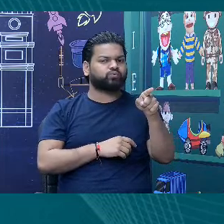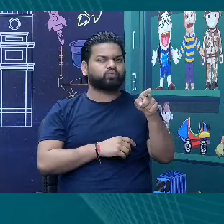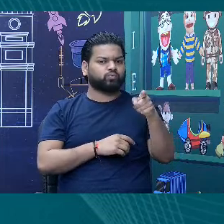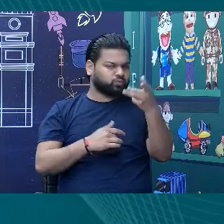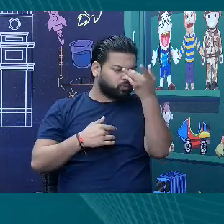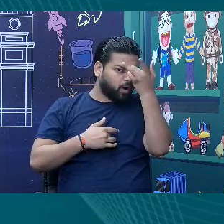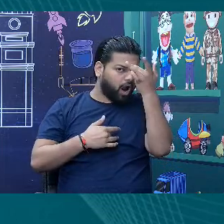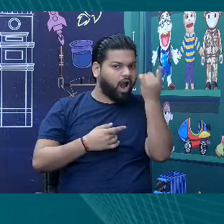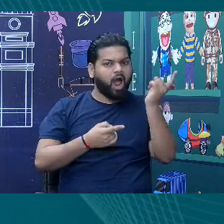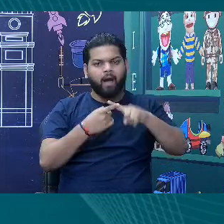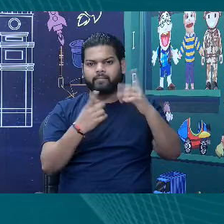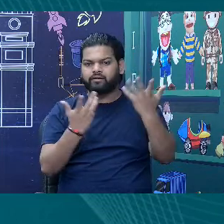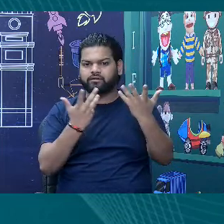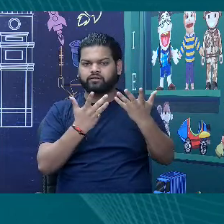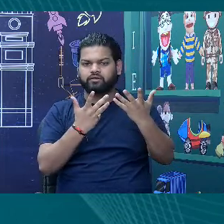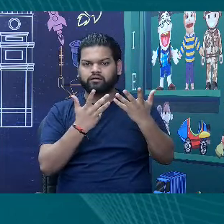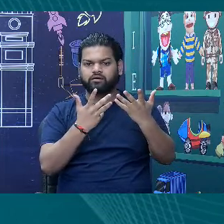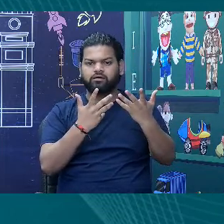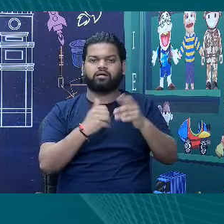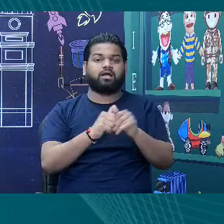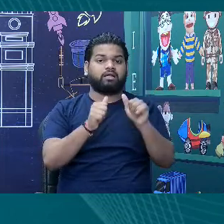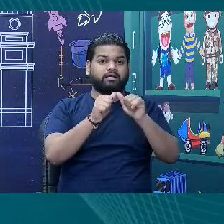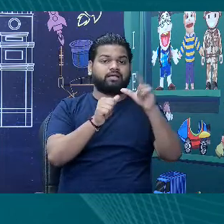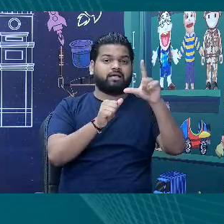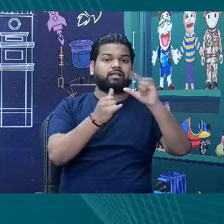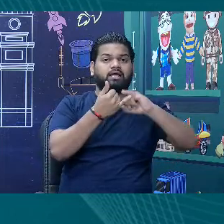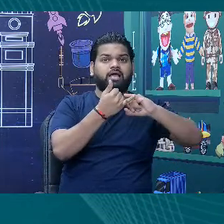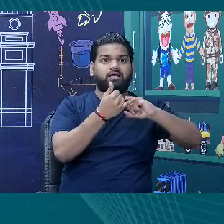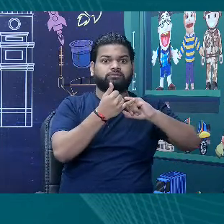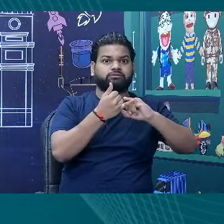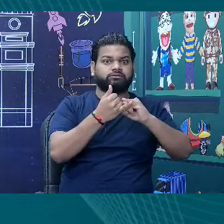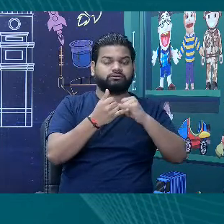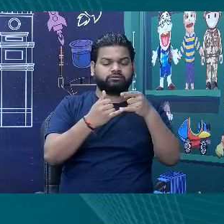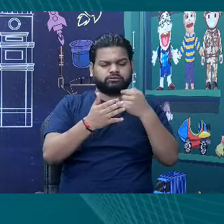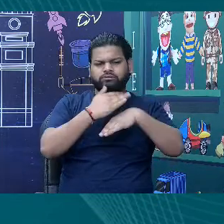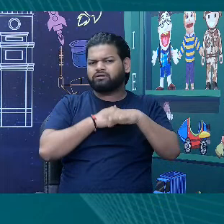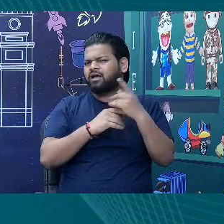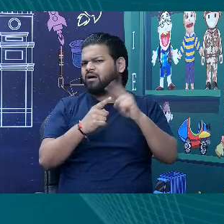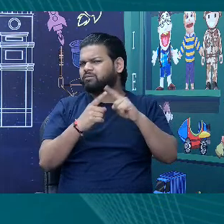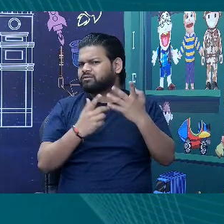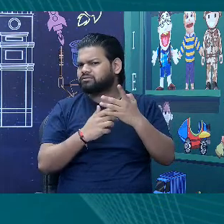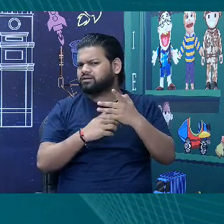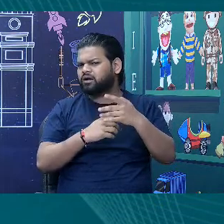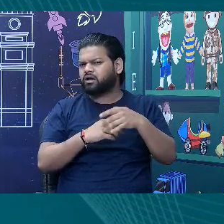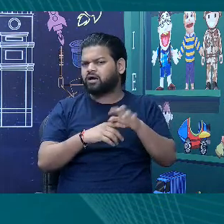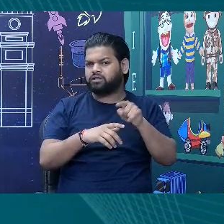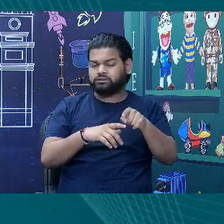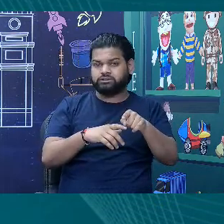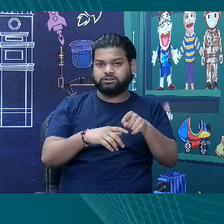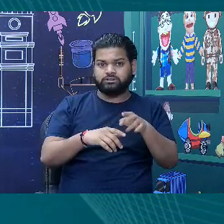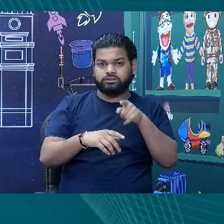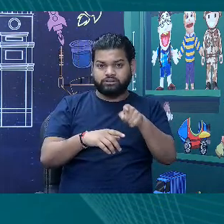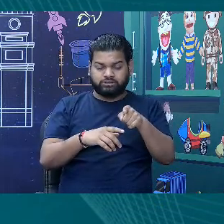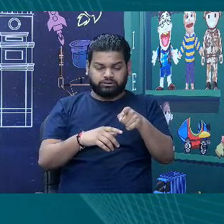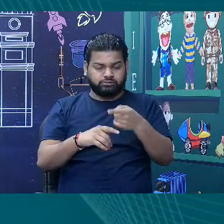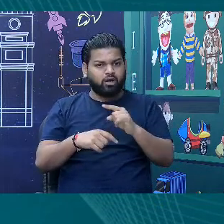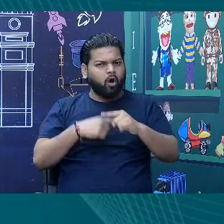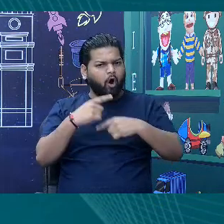कॉल्ड ALS. ओके. नाउ ALS में ये होता है, इट्स अ degenerative